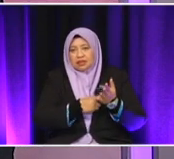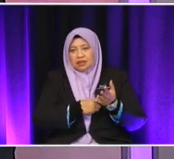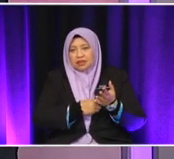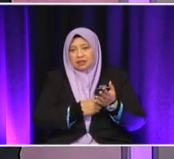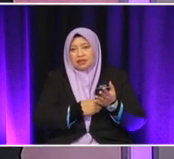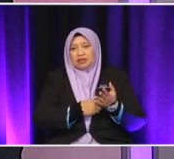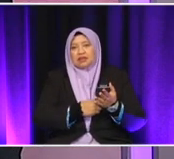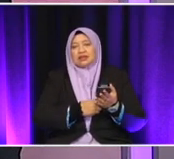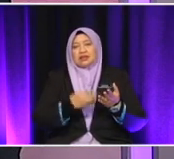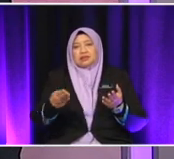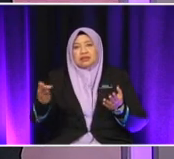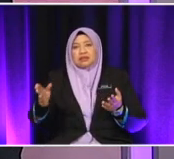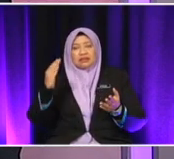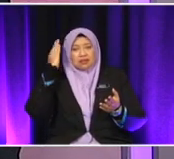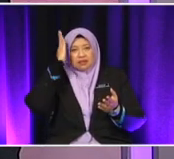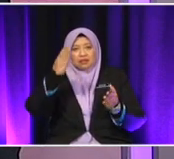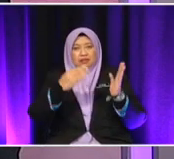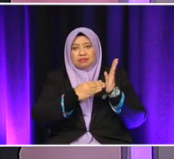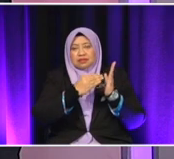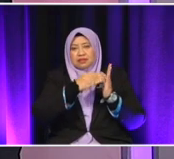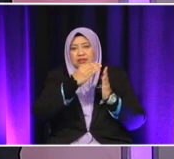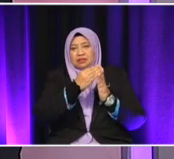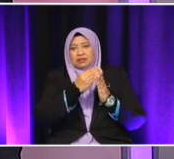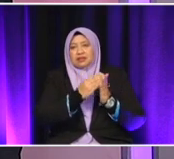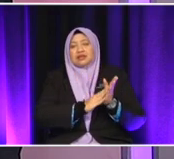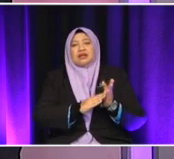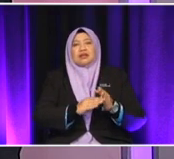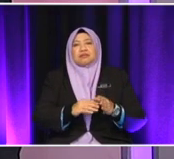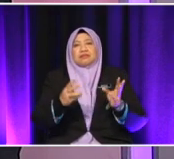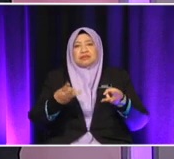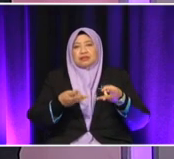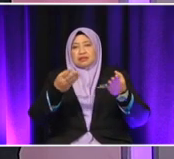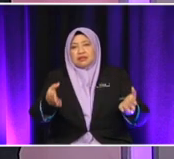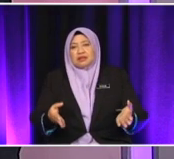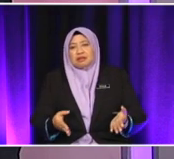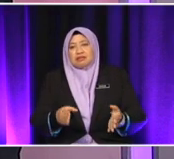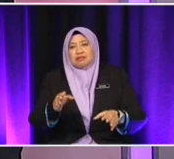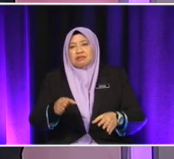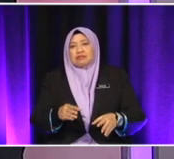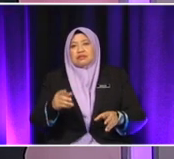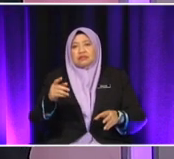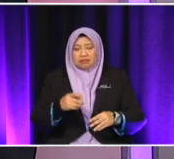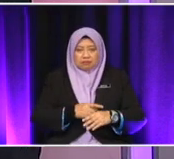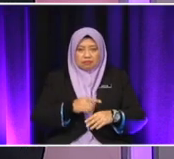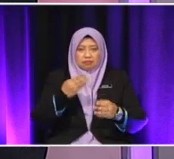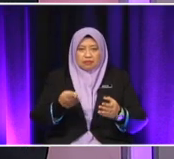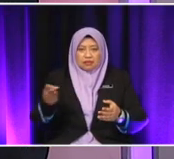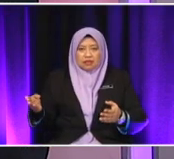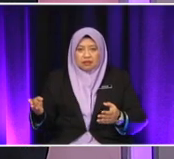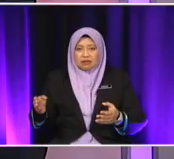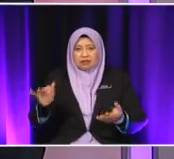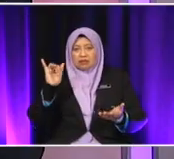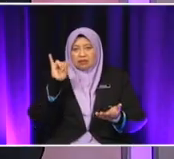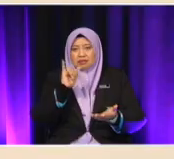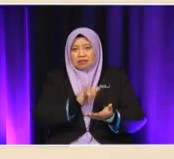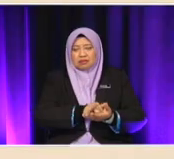akan meningkat suatu yang berlaku penawaran terhadap barang tersebut ditawar